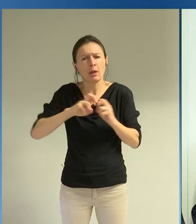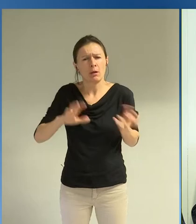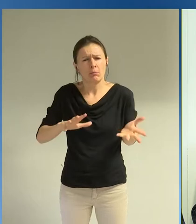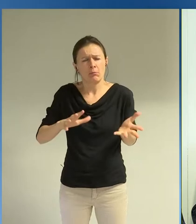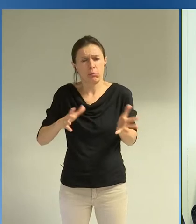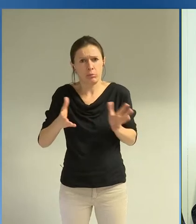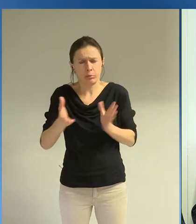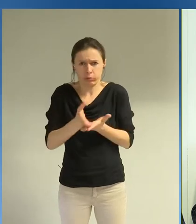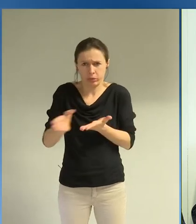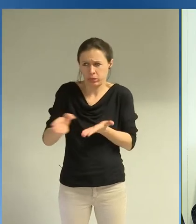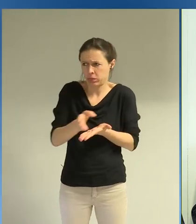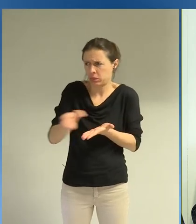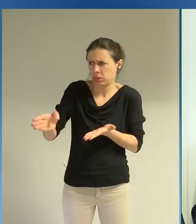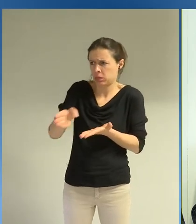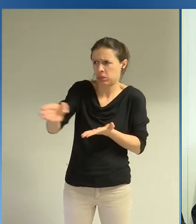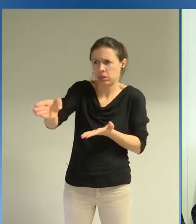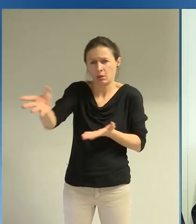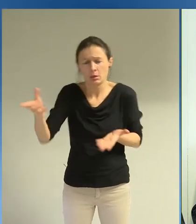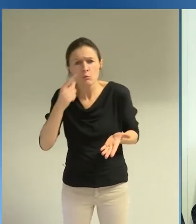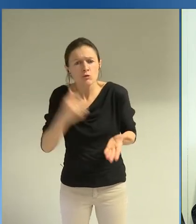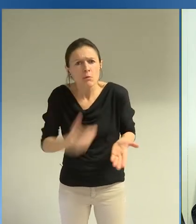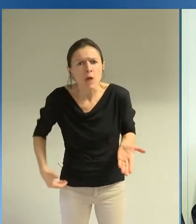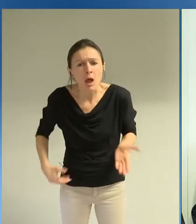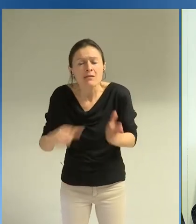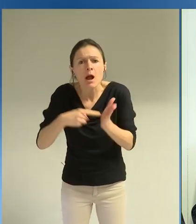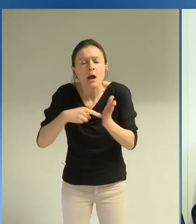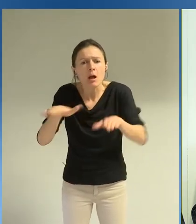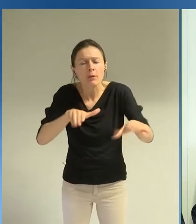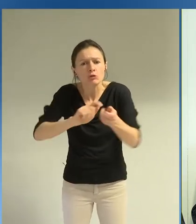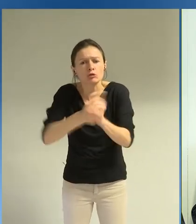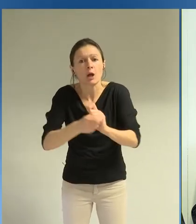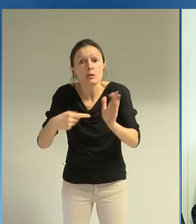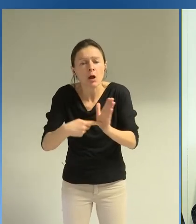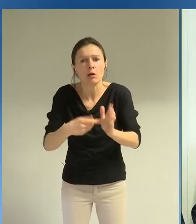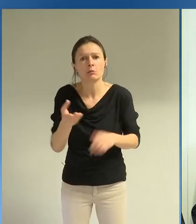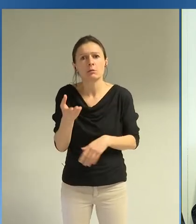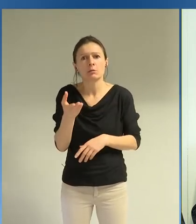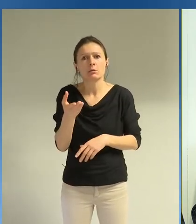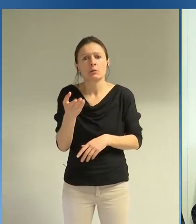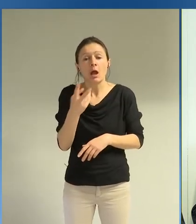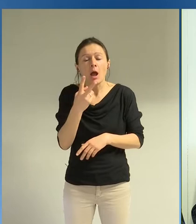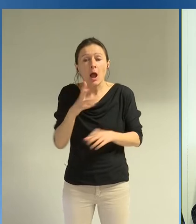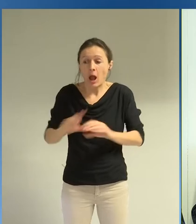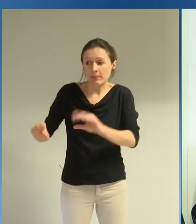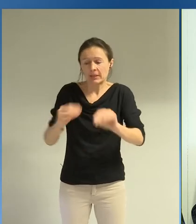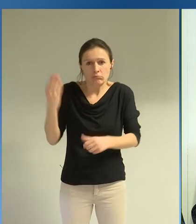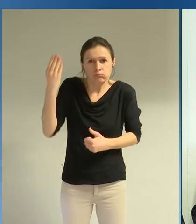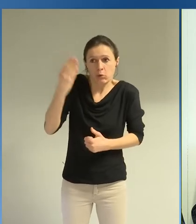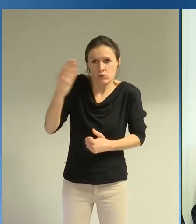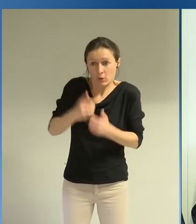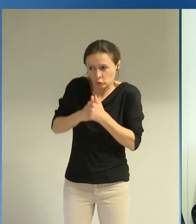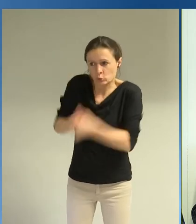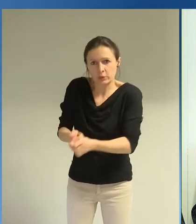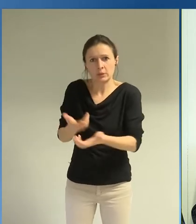quand allez-vous vous décider à changer de méthode en partant des besoins des habitants et des commerçants avant d'